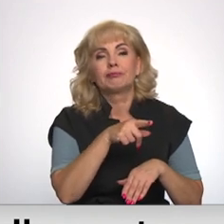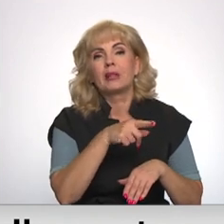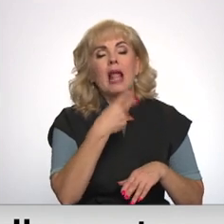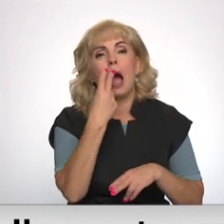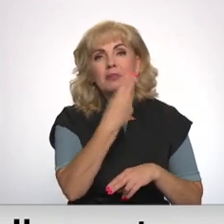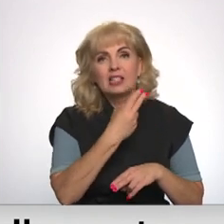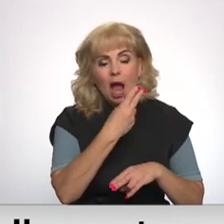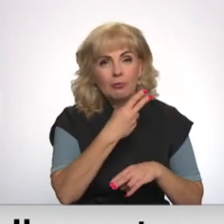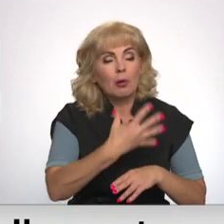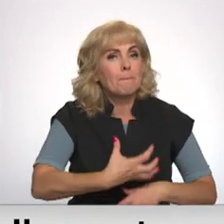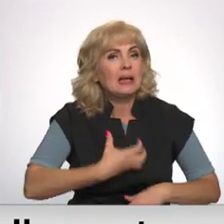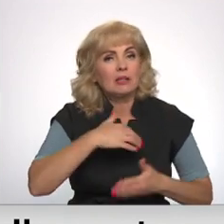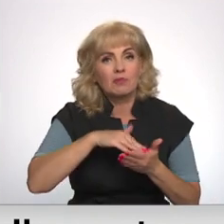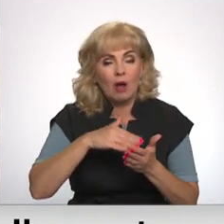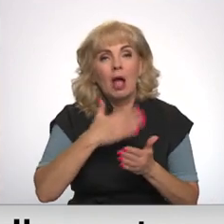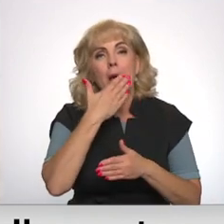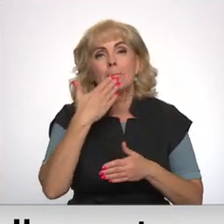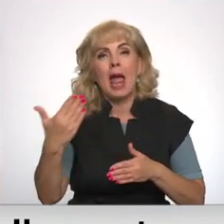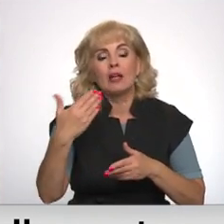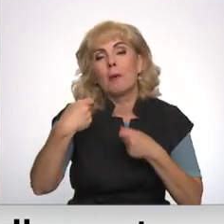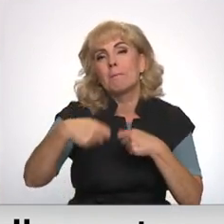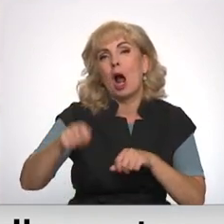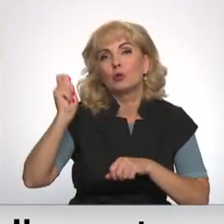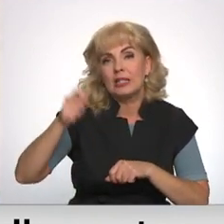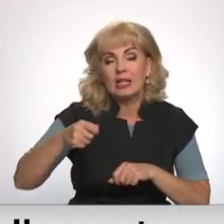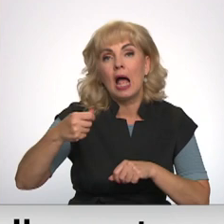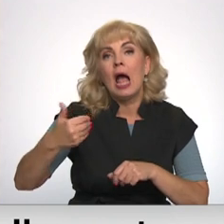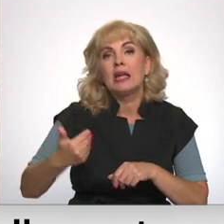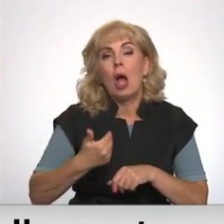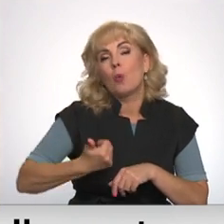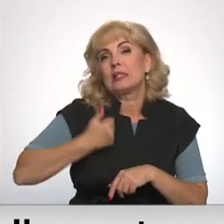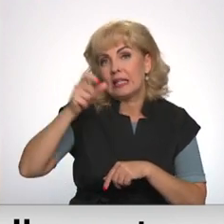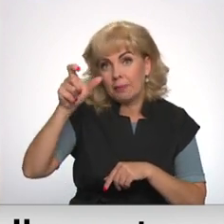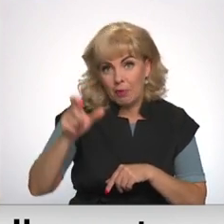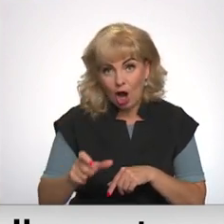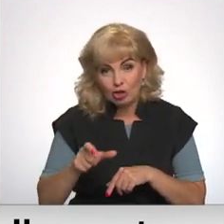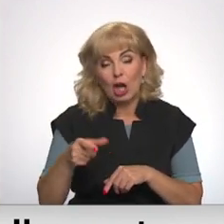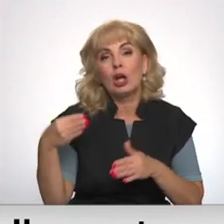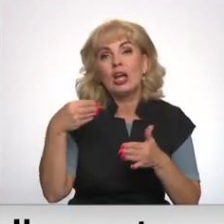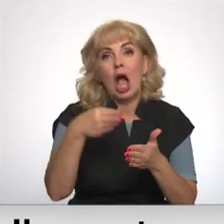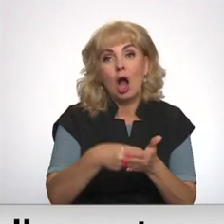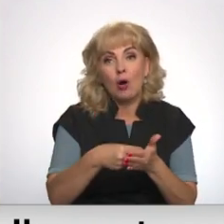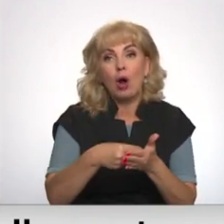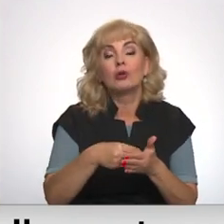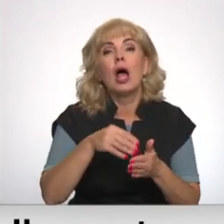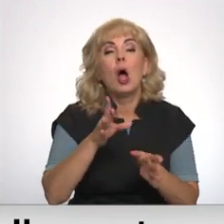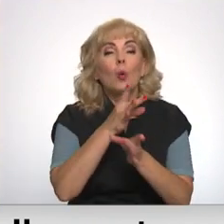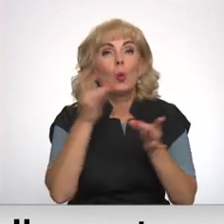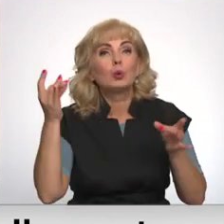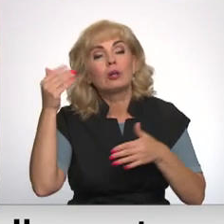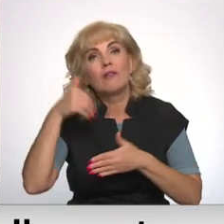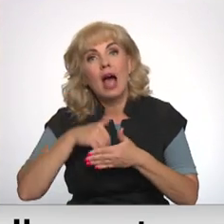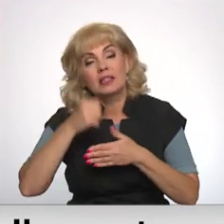to pa daļām pārdodot izsolēs. Jaunais īpašnieks liepājnieks Ivars Pilips Matisons to iegādājies galvenokārt kultūra